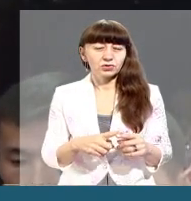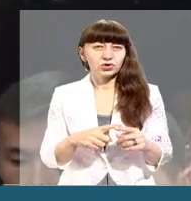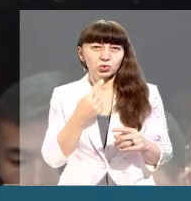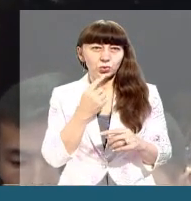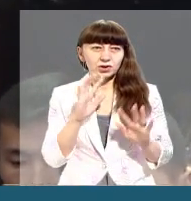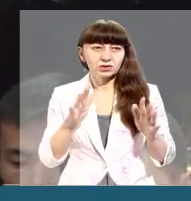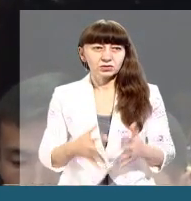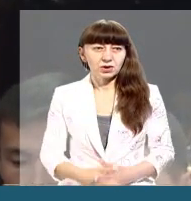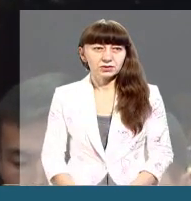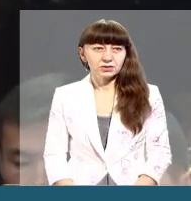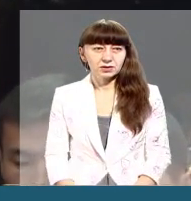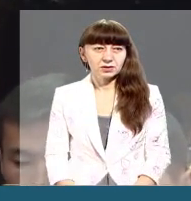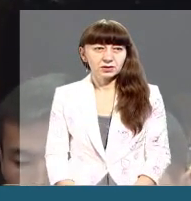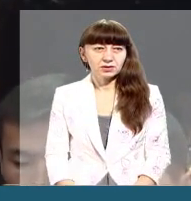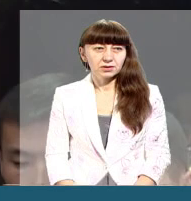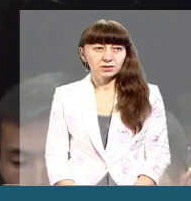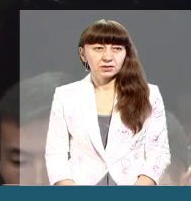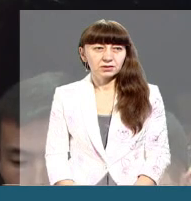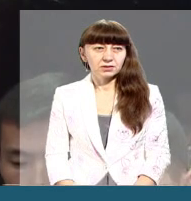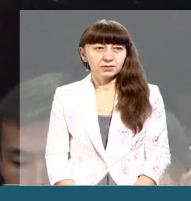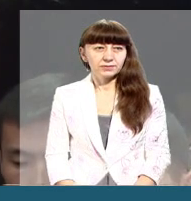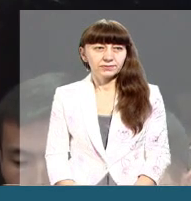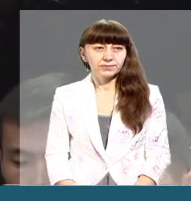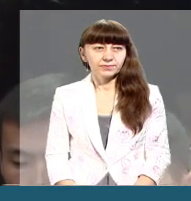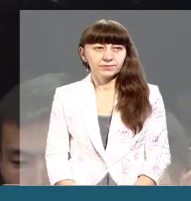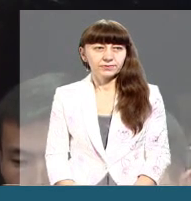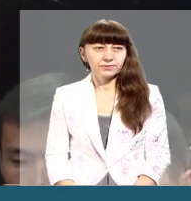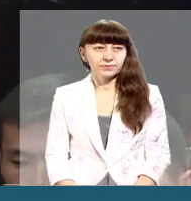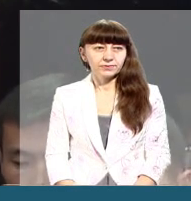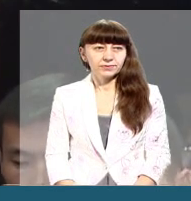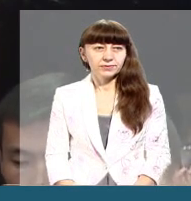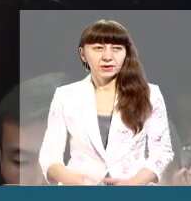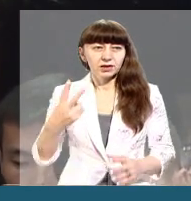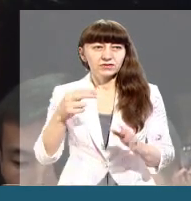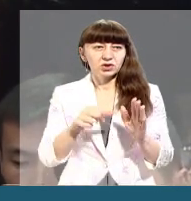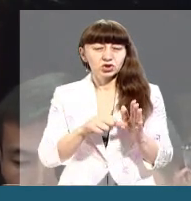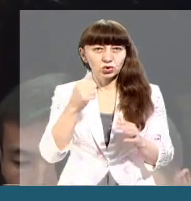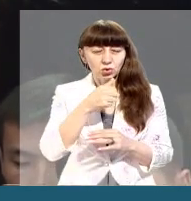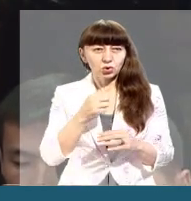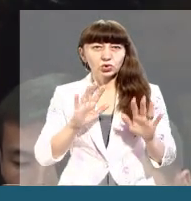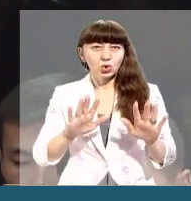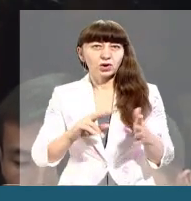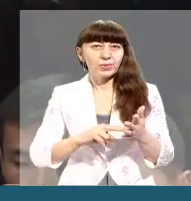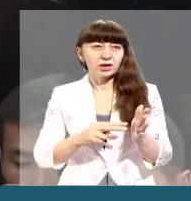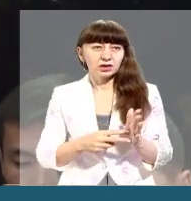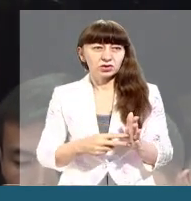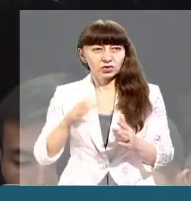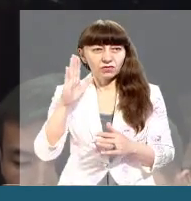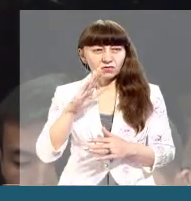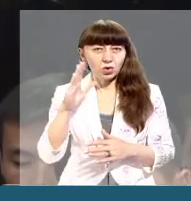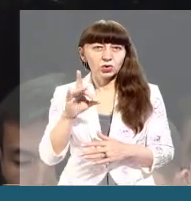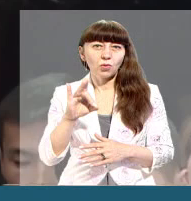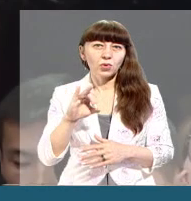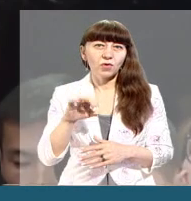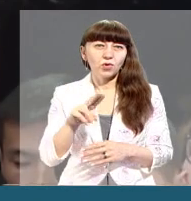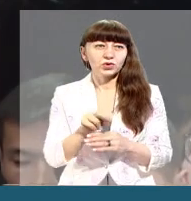вот сейчас я, как и депутат, знаю, что денег нет. И на 26-й год только У нас планируется там водопровод